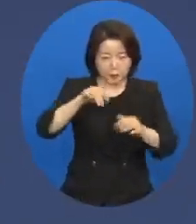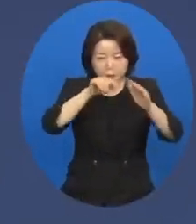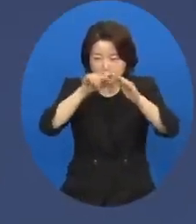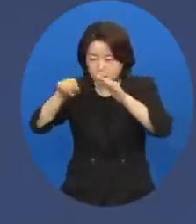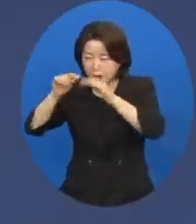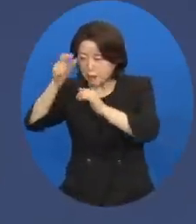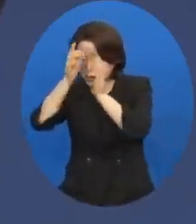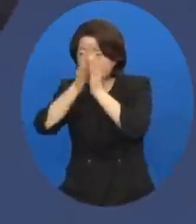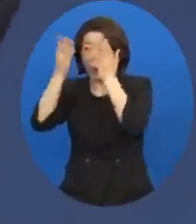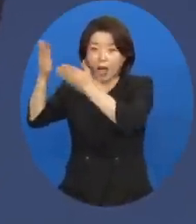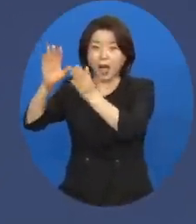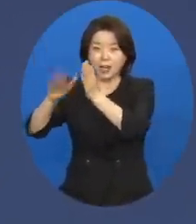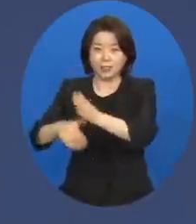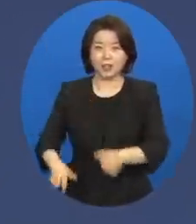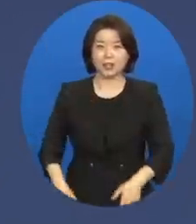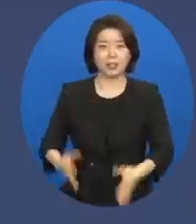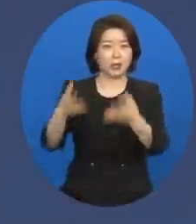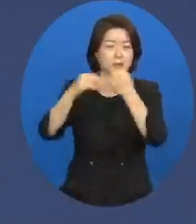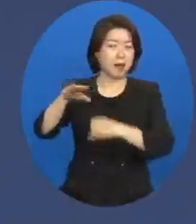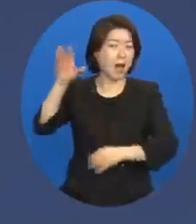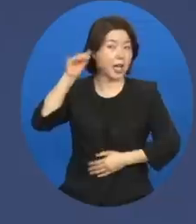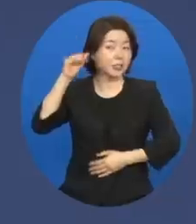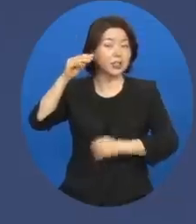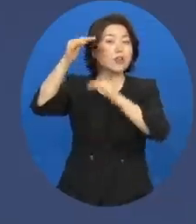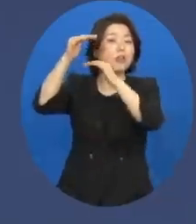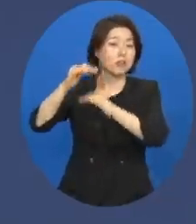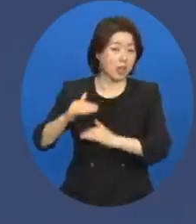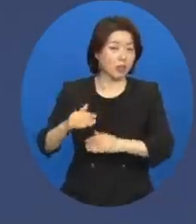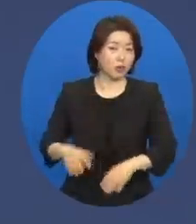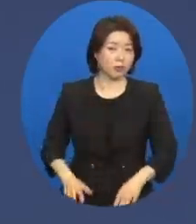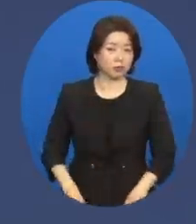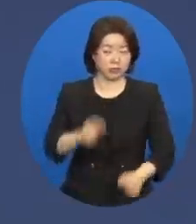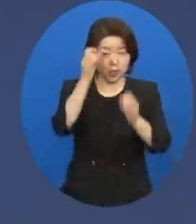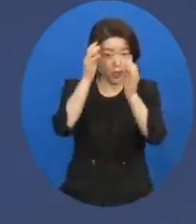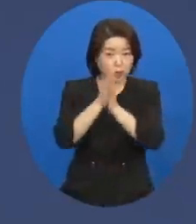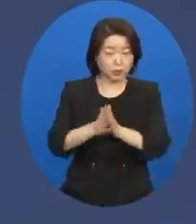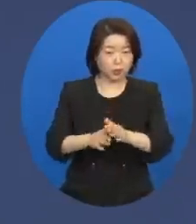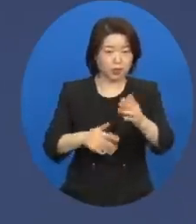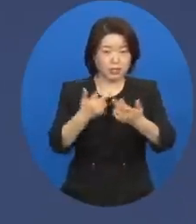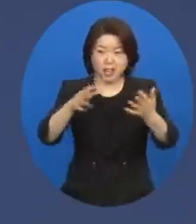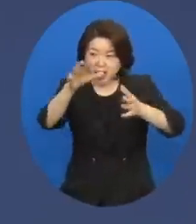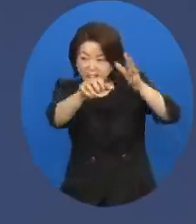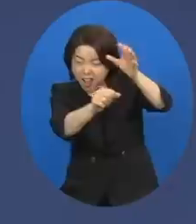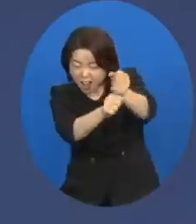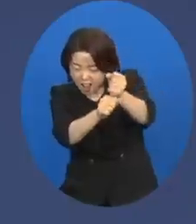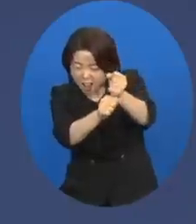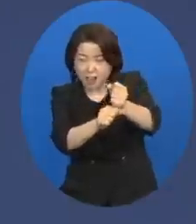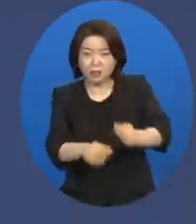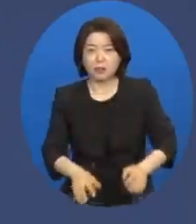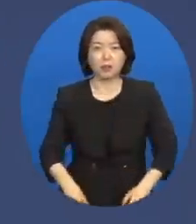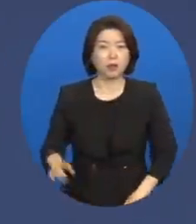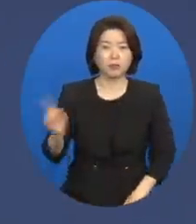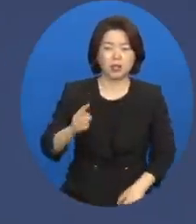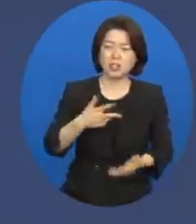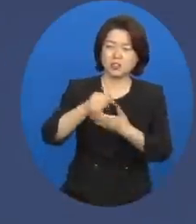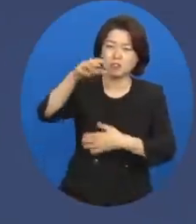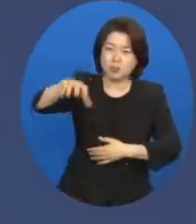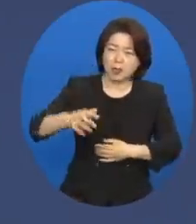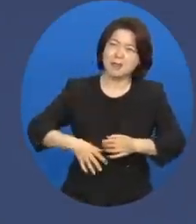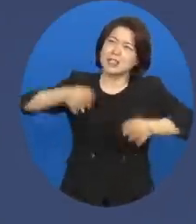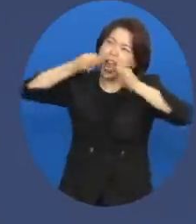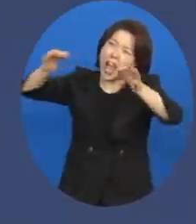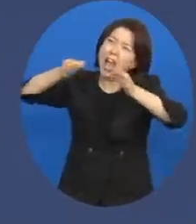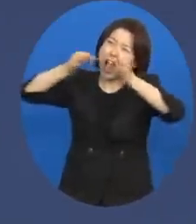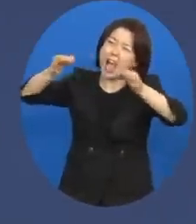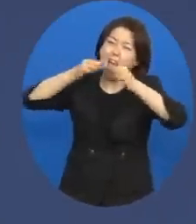기도할 때 그때 이제 많이 들었던 내용입니다. 기도하는데 뭐 산자락 붙들고 그냥 막 거의 뭐 주님 앞에 막 악을